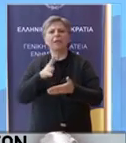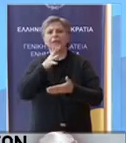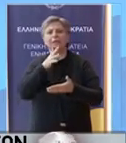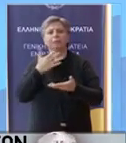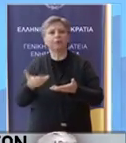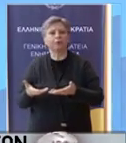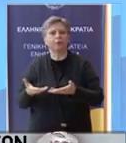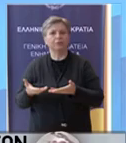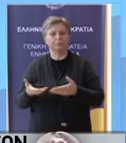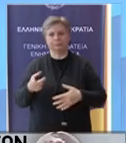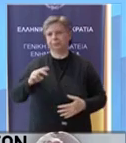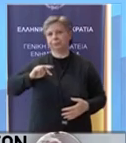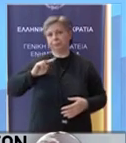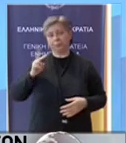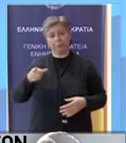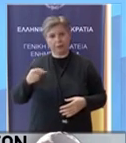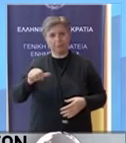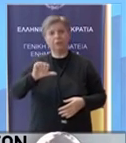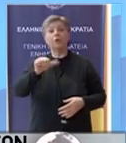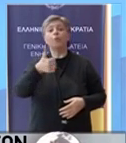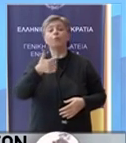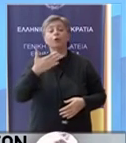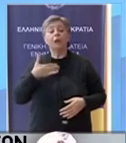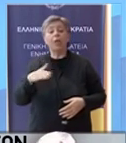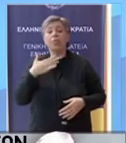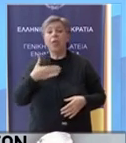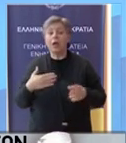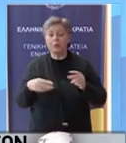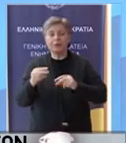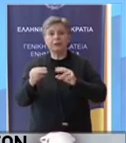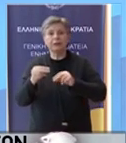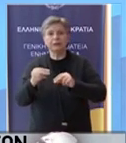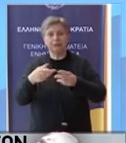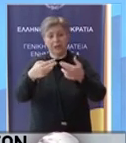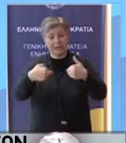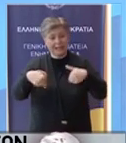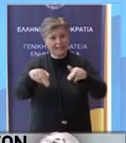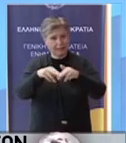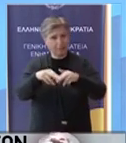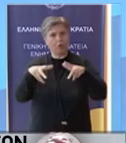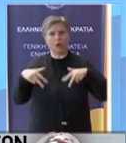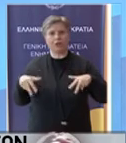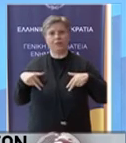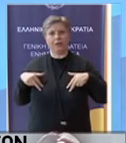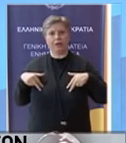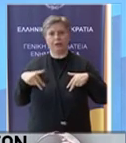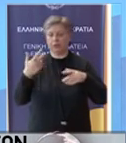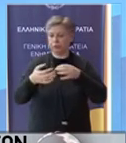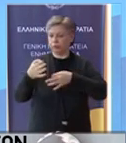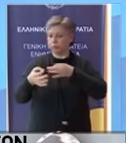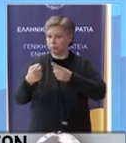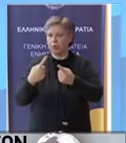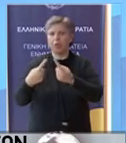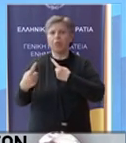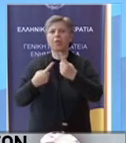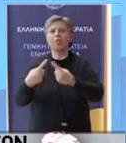Η βούληση της κυβέρνησης είναι πρώτα να ξεκινήσει τις διαβουλεύσεις με το Εθνικό Συμβούλιο Ραδιοτηλεόρασης και στη συνέχεια να καταλήξει στο τι ακριβώς